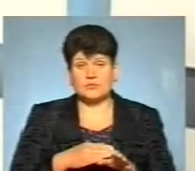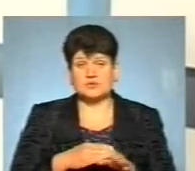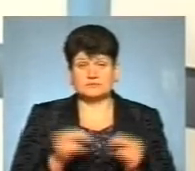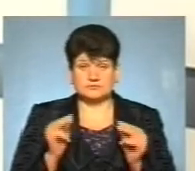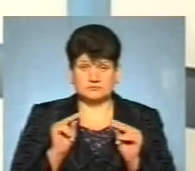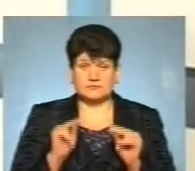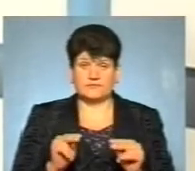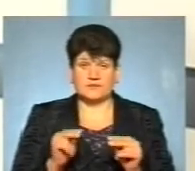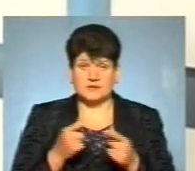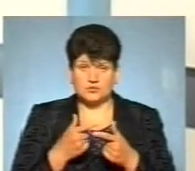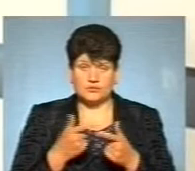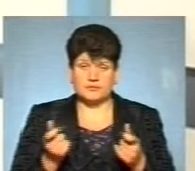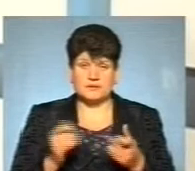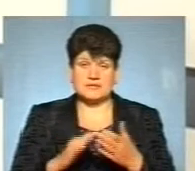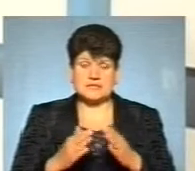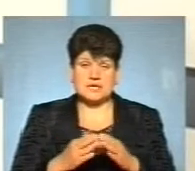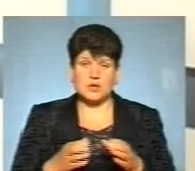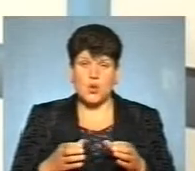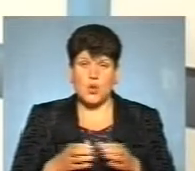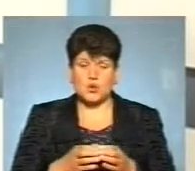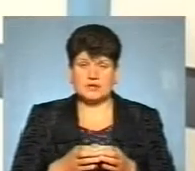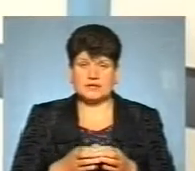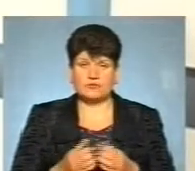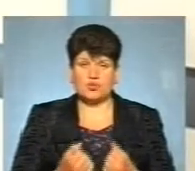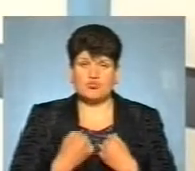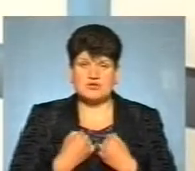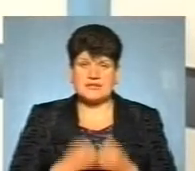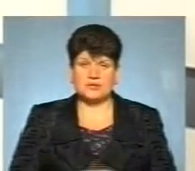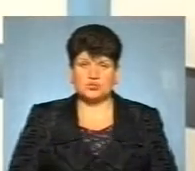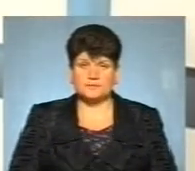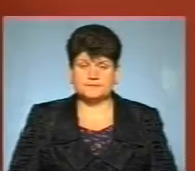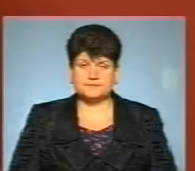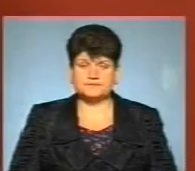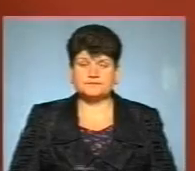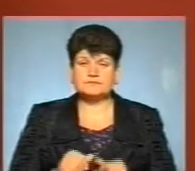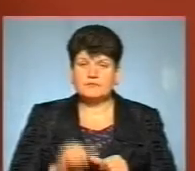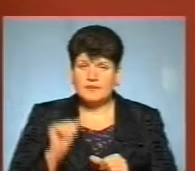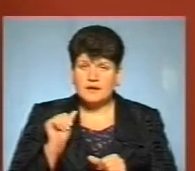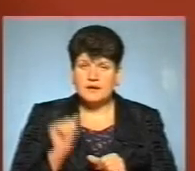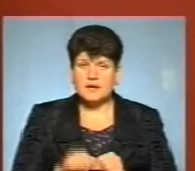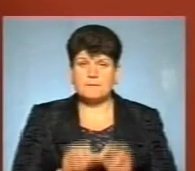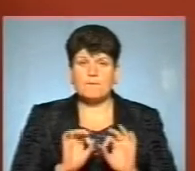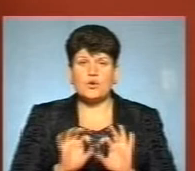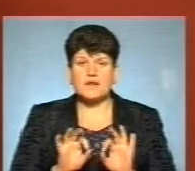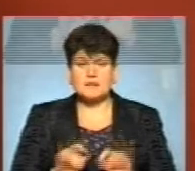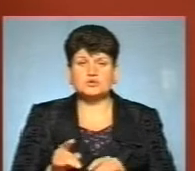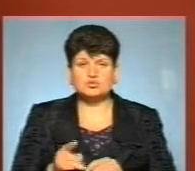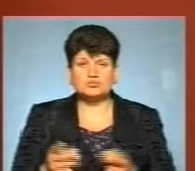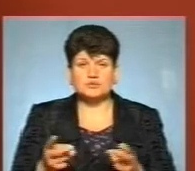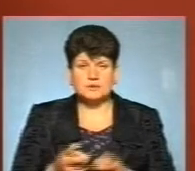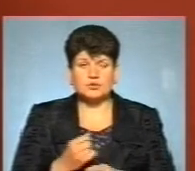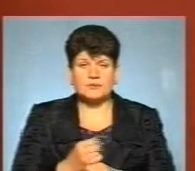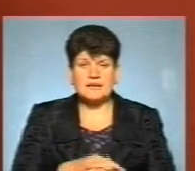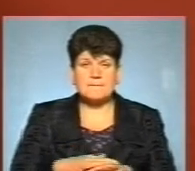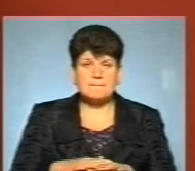достовірну інформацію щодо стану колективного імунітету. Окрім пояснень, чому потрібно робити таке